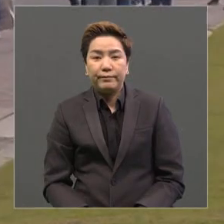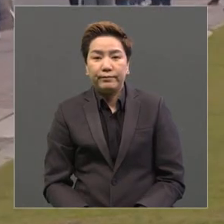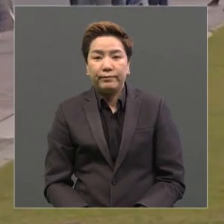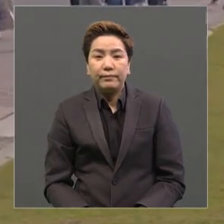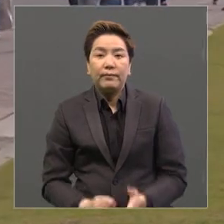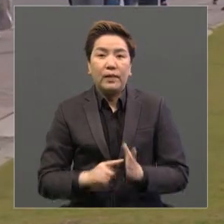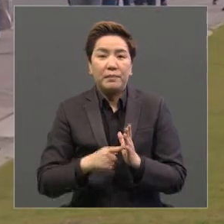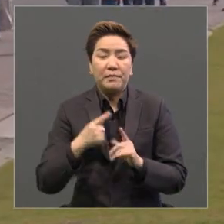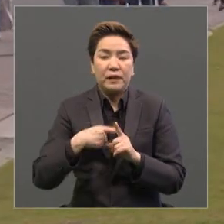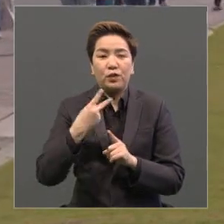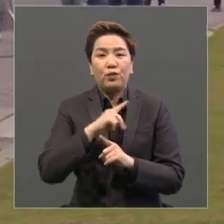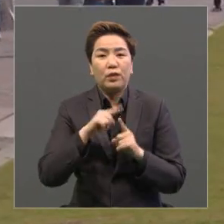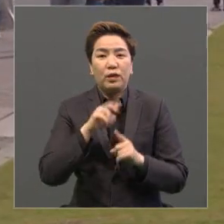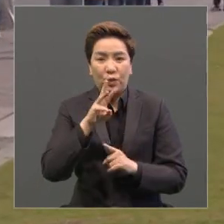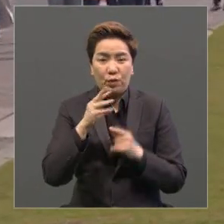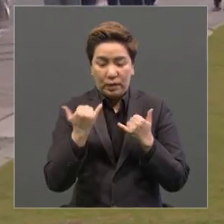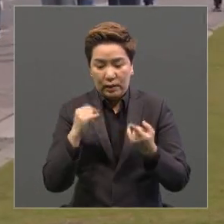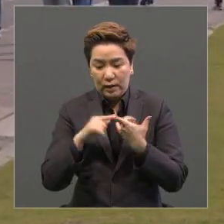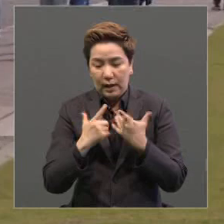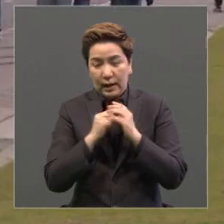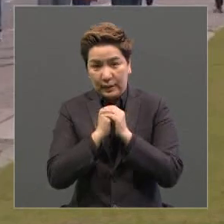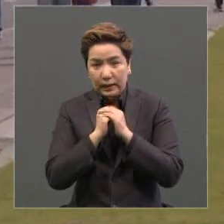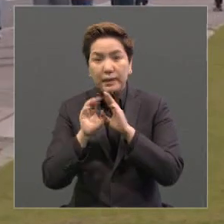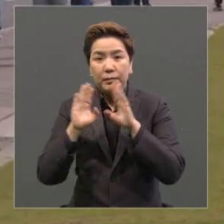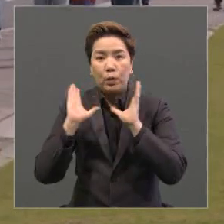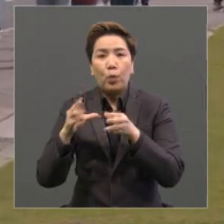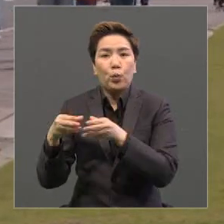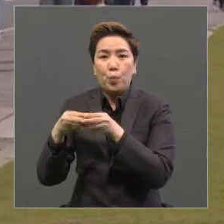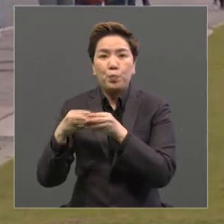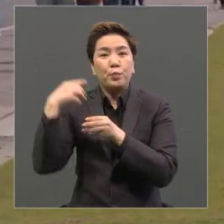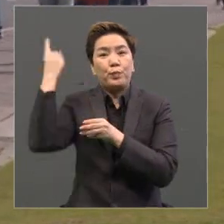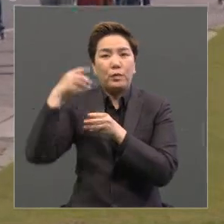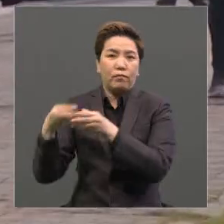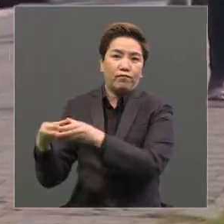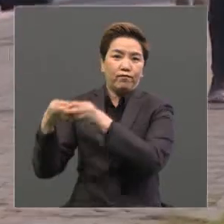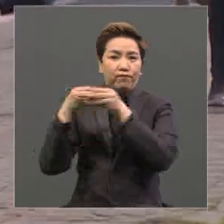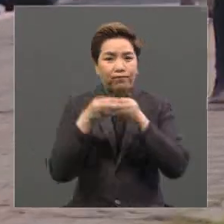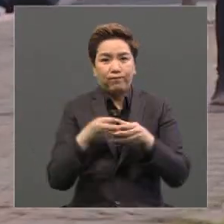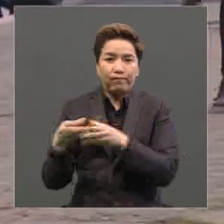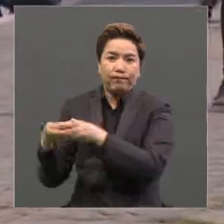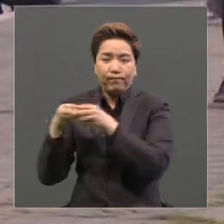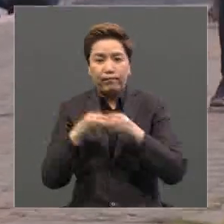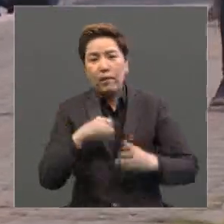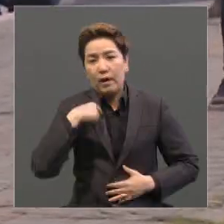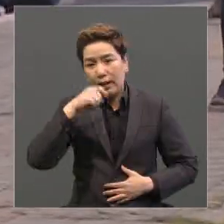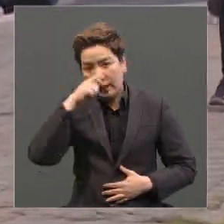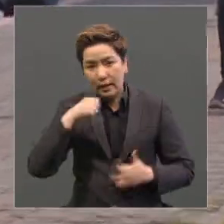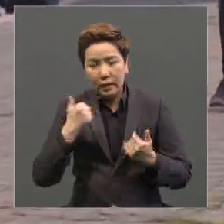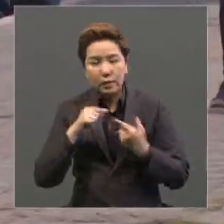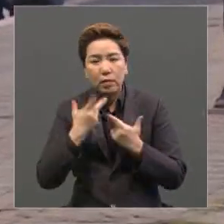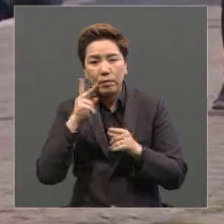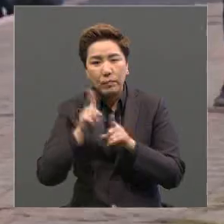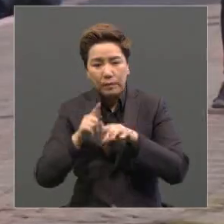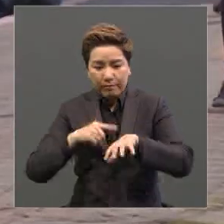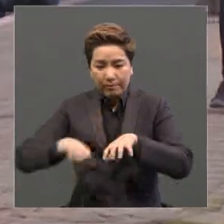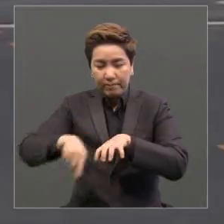และตั้งแต่วันที่6กุมภาพันธ์นี้เป็นต้นไปนะครับทางการจีนเขาจะอนุญาตให้นักท่องเที่ยวจีนเนี่ยสามารถเดินทางแบบกรุ๊ปทัวร์ได้จะทำให้บรรย